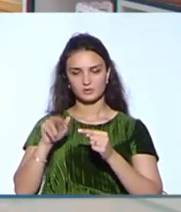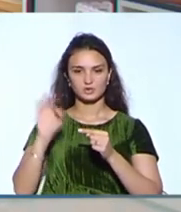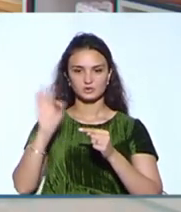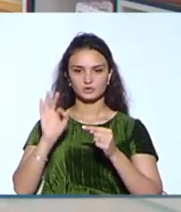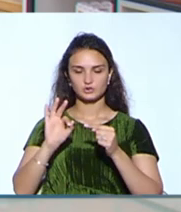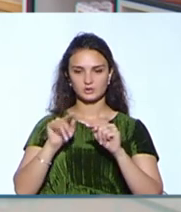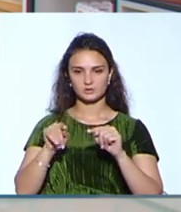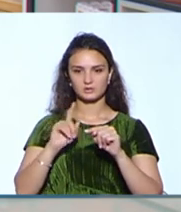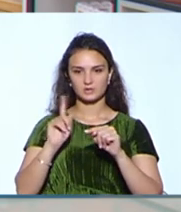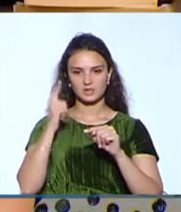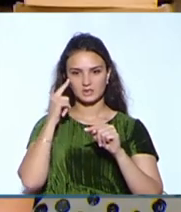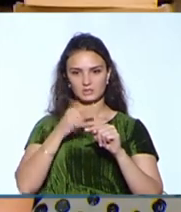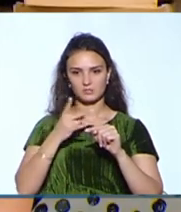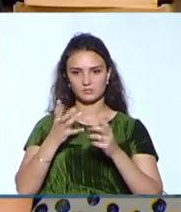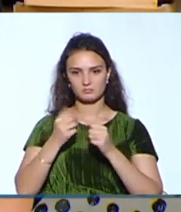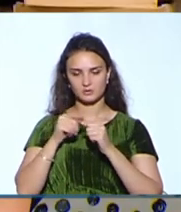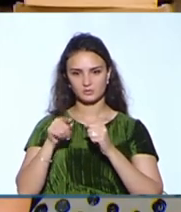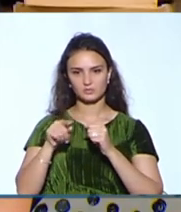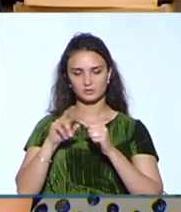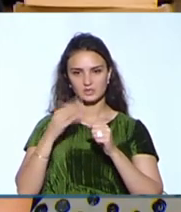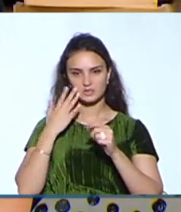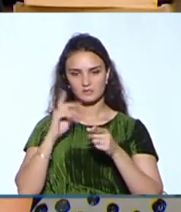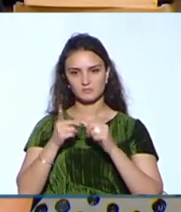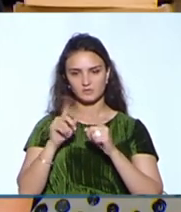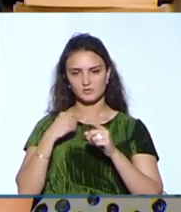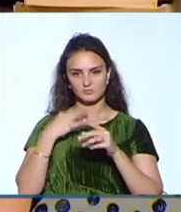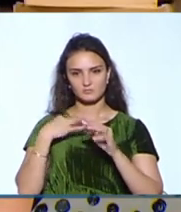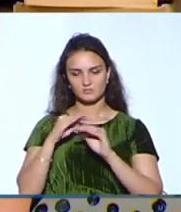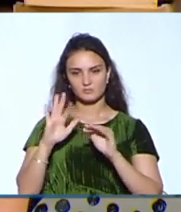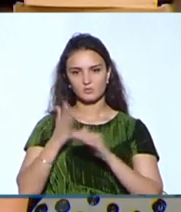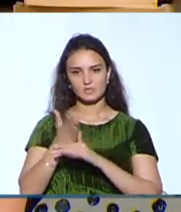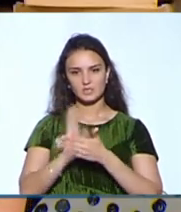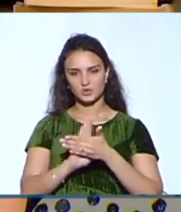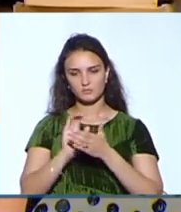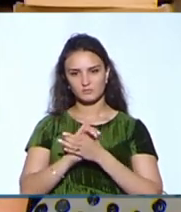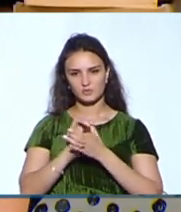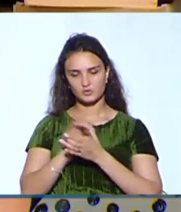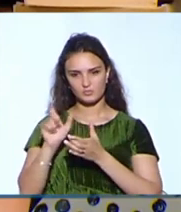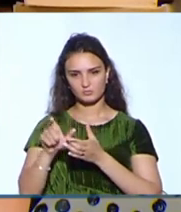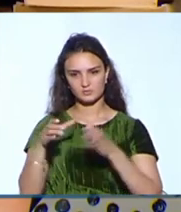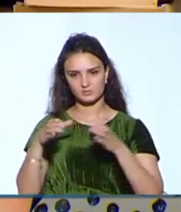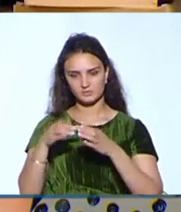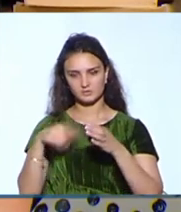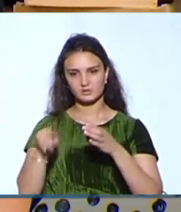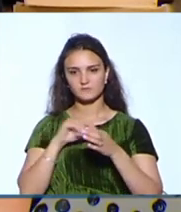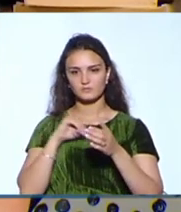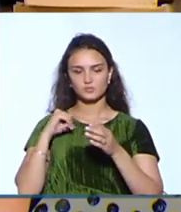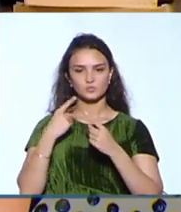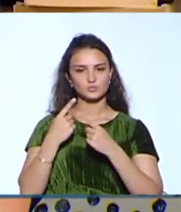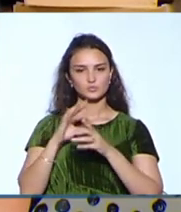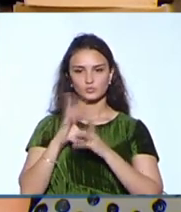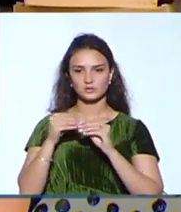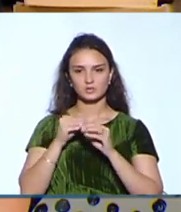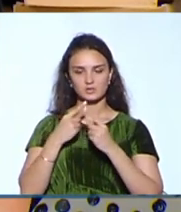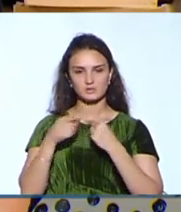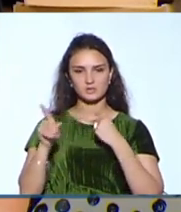ხშირად უსაზღვრავთ რა განათლება უნდა მიიღონ. სინამდვილეში ჩვენ შვილებს მხოლოდ ნაწილობრივ ვიცნობთ, რადგან ისინი სრულიად